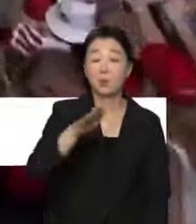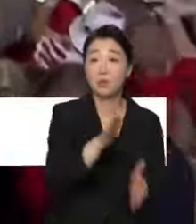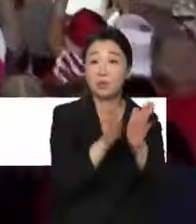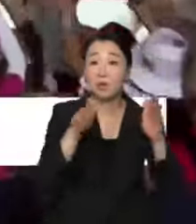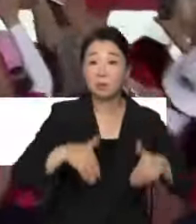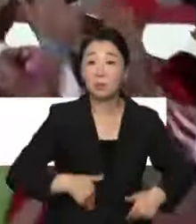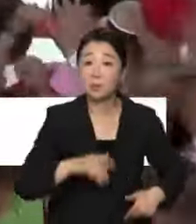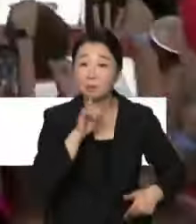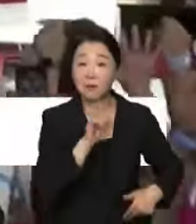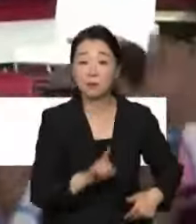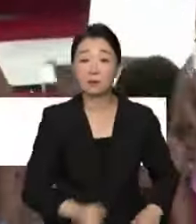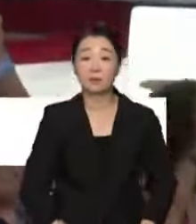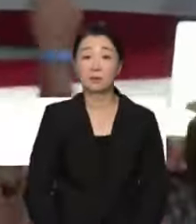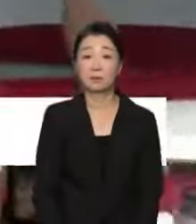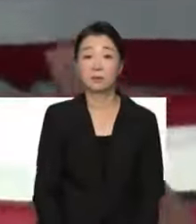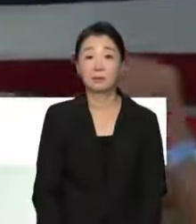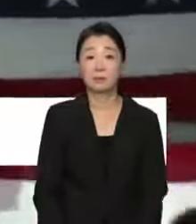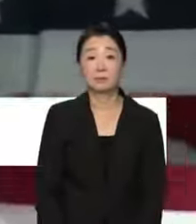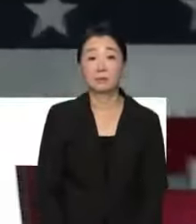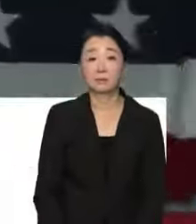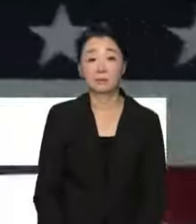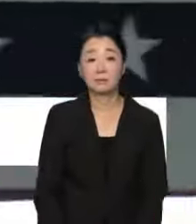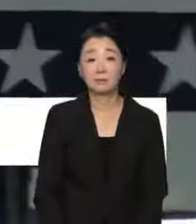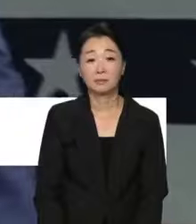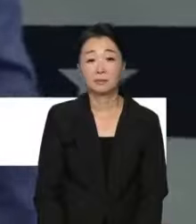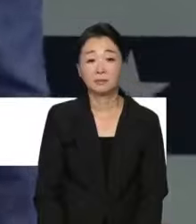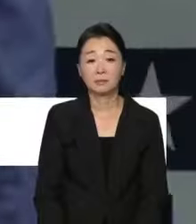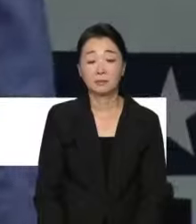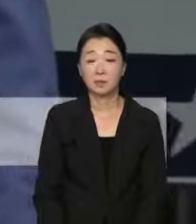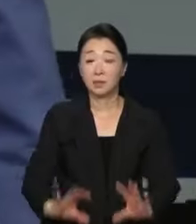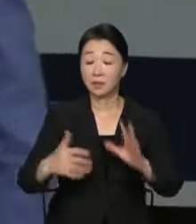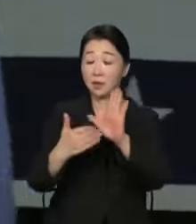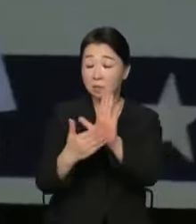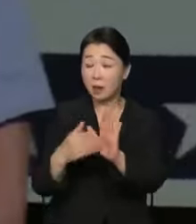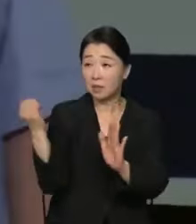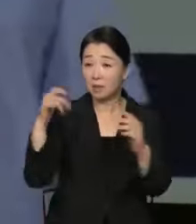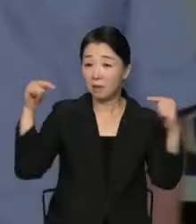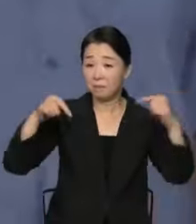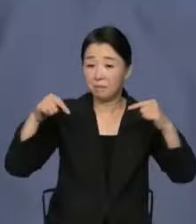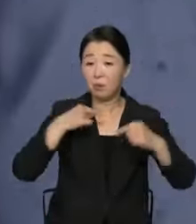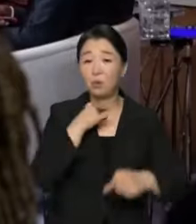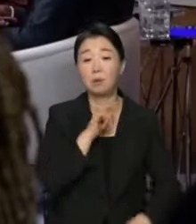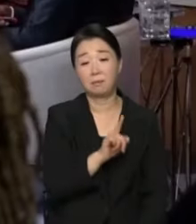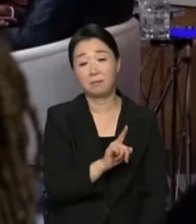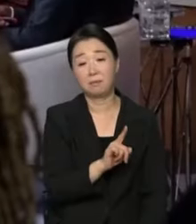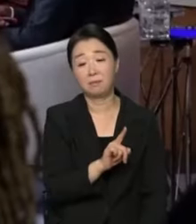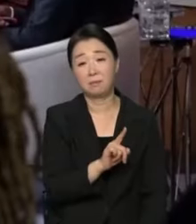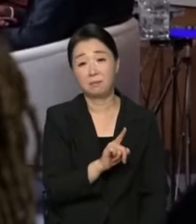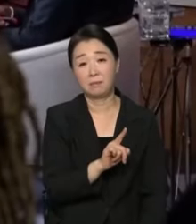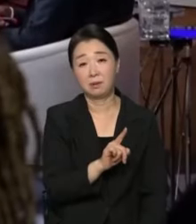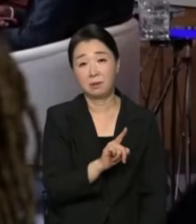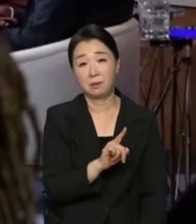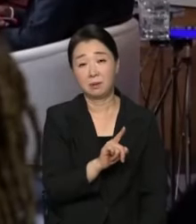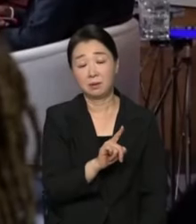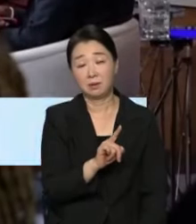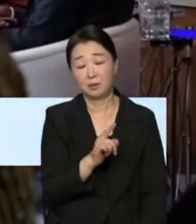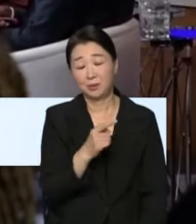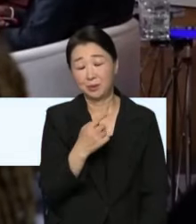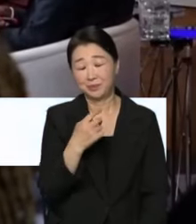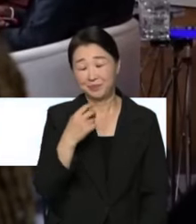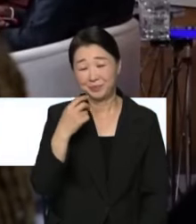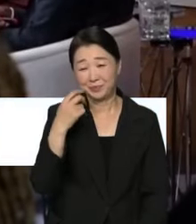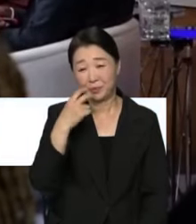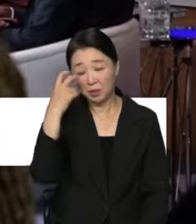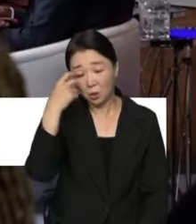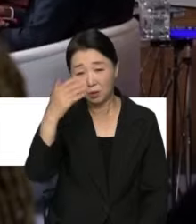시작해야 한다고 언급했습니다. 더 직접적으로 방위비 재협상을 시사한 겁니다. 한편 여론 격차를 더 이상